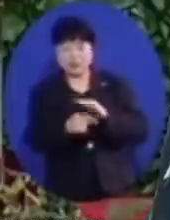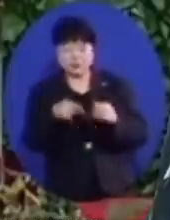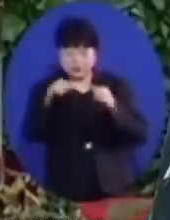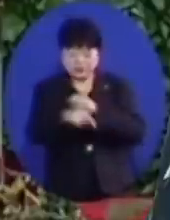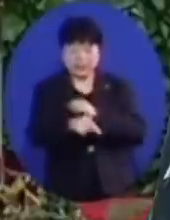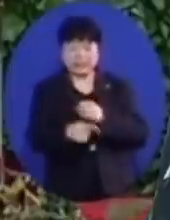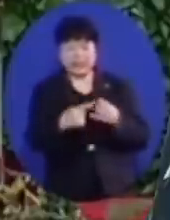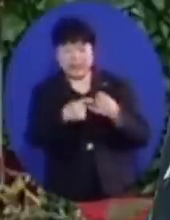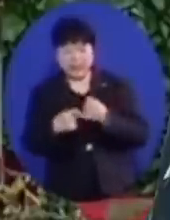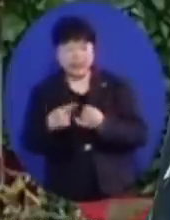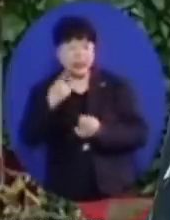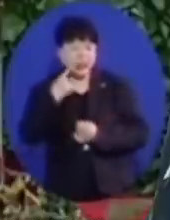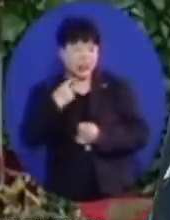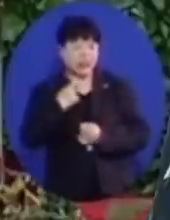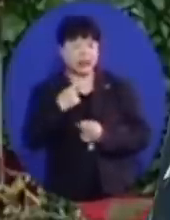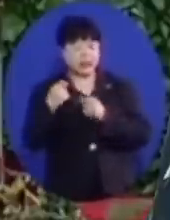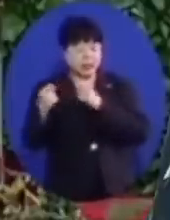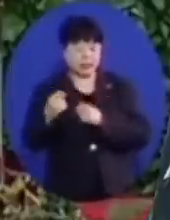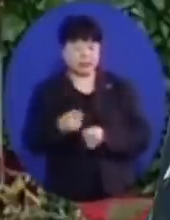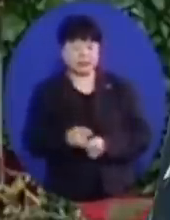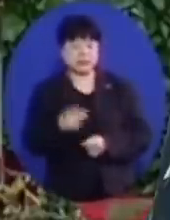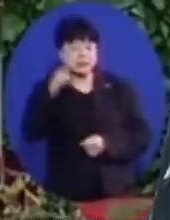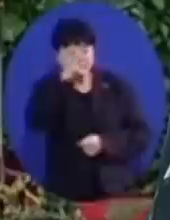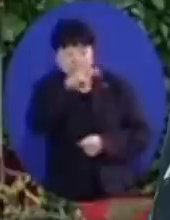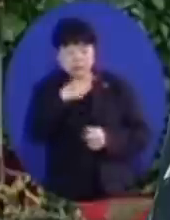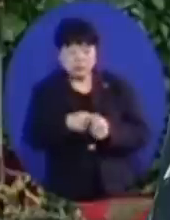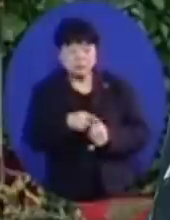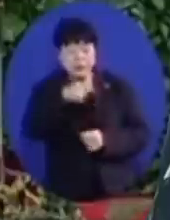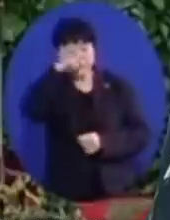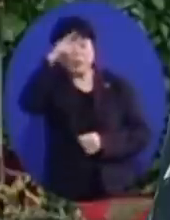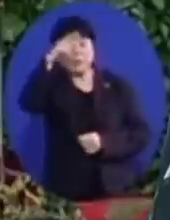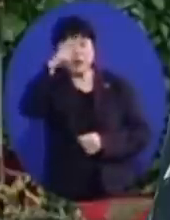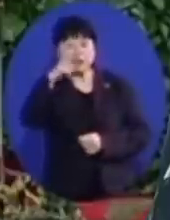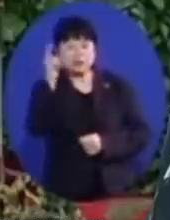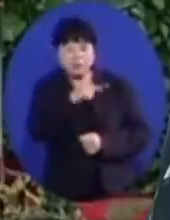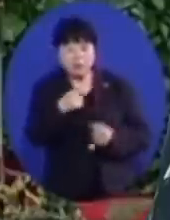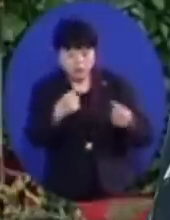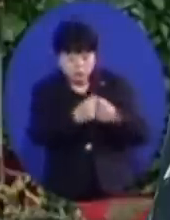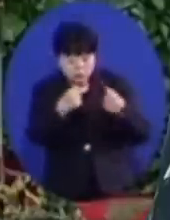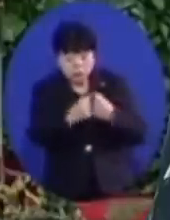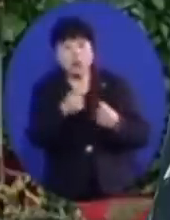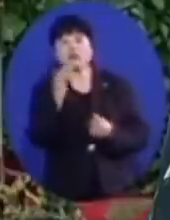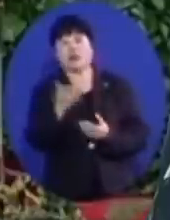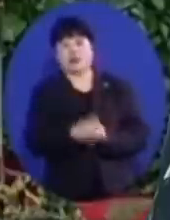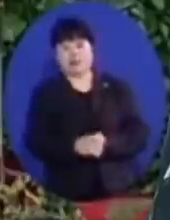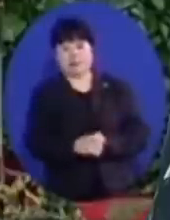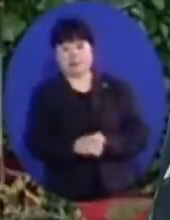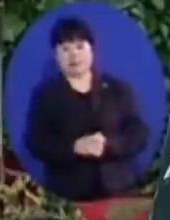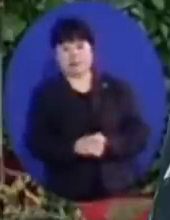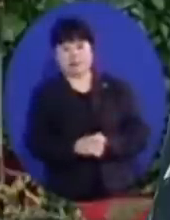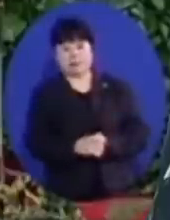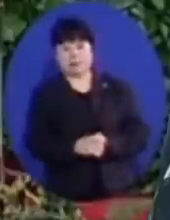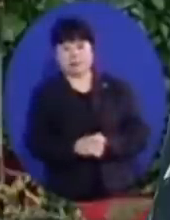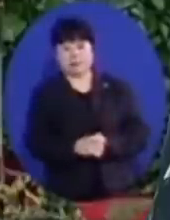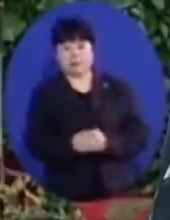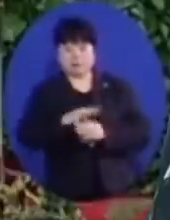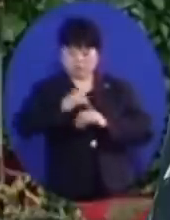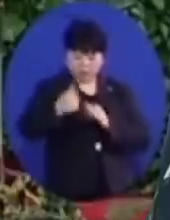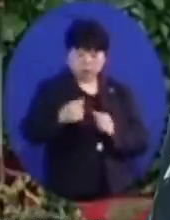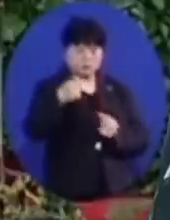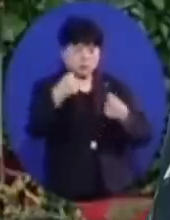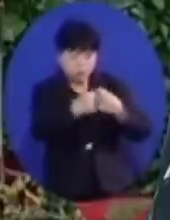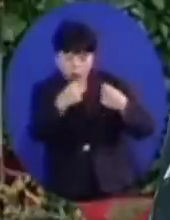살인 간음 탐욕 악독 속임 음탕 질주 비방 교만 우미함과 싸워야 되는 것입니다 저항해야 되는